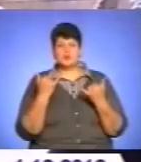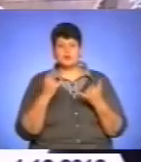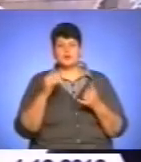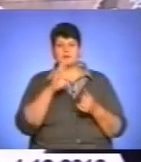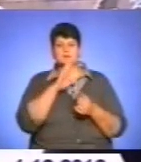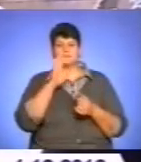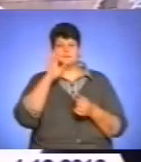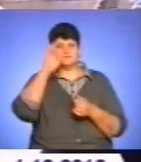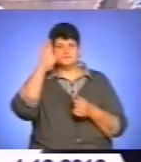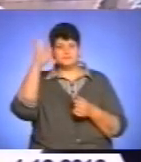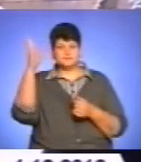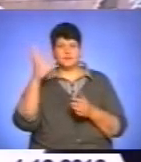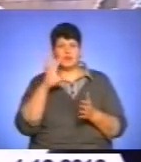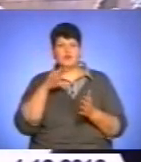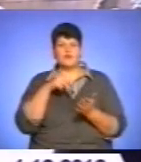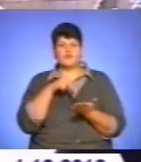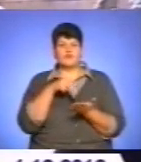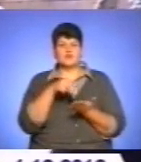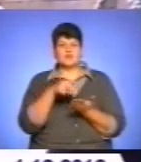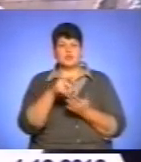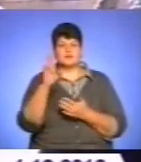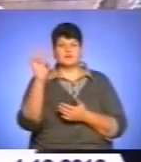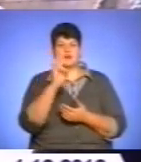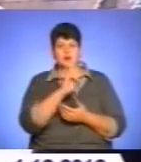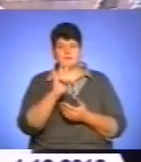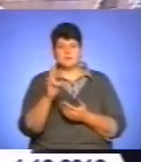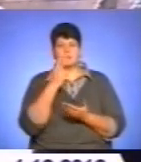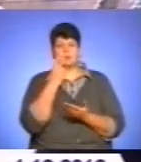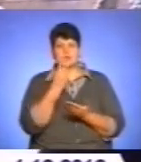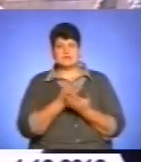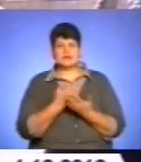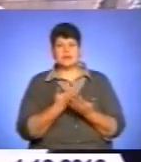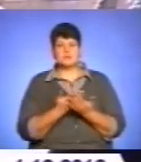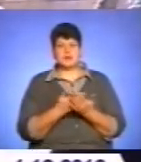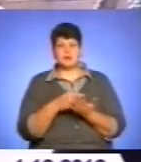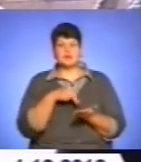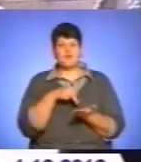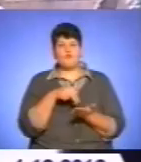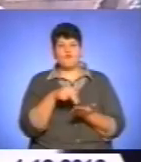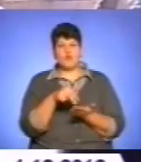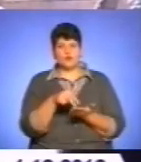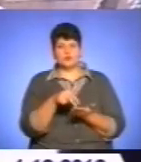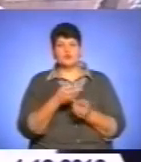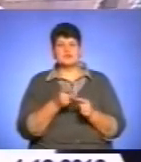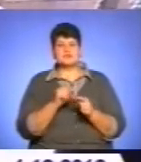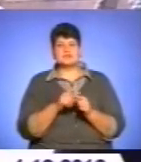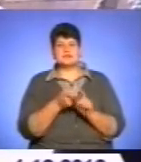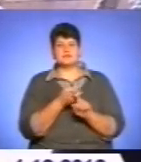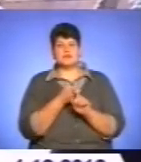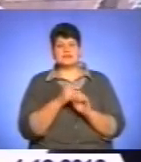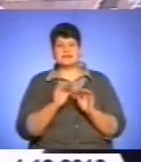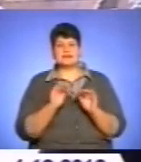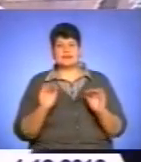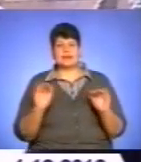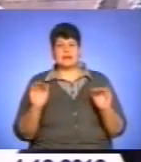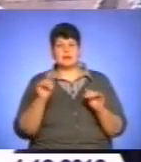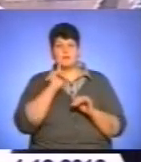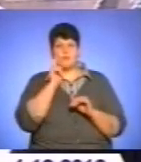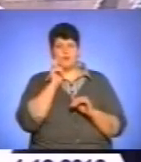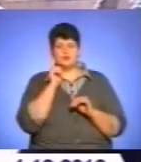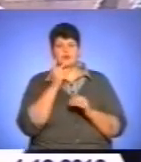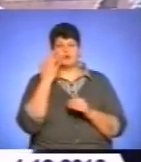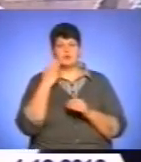Богородиця увійшла в храм і, немовби, нам показала приклад теж входу. Особливо це стосується дітей, молоді, коли ми теж повинні